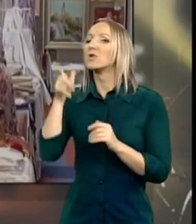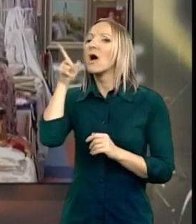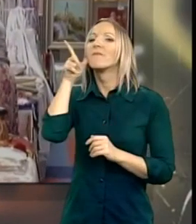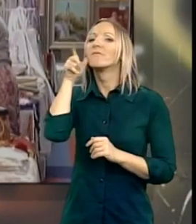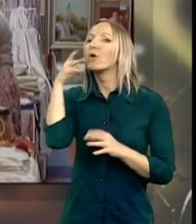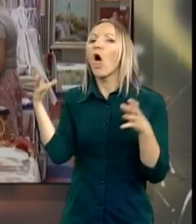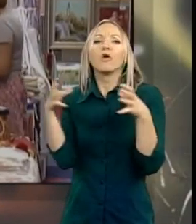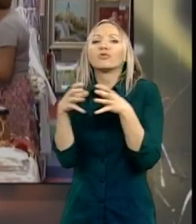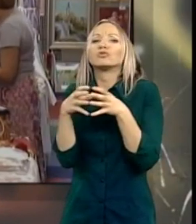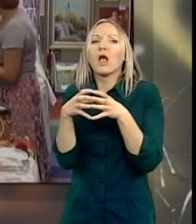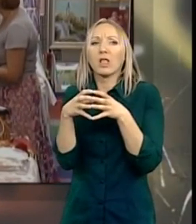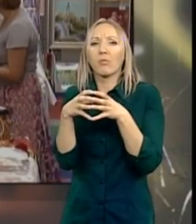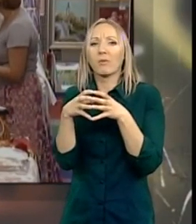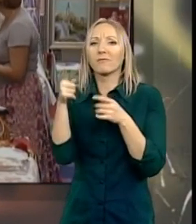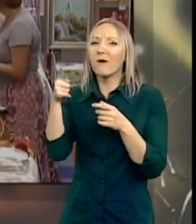druželjubiva. Ona je